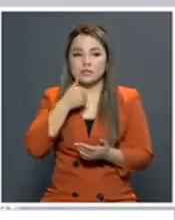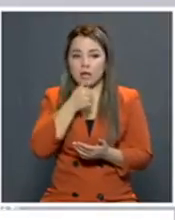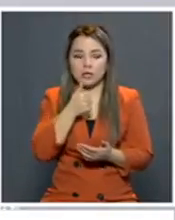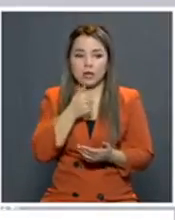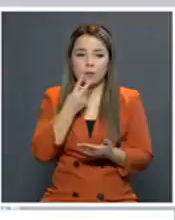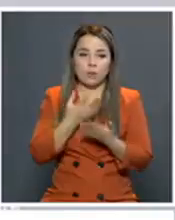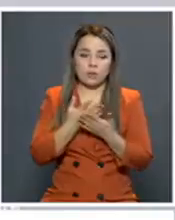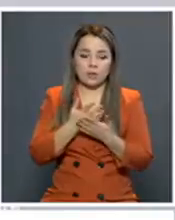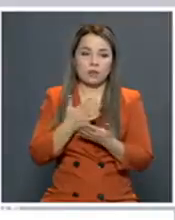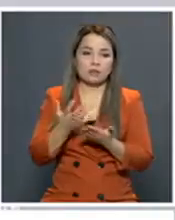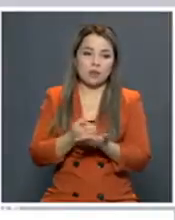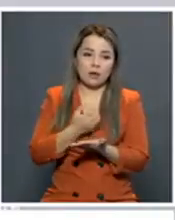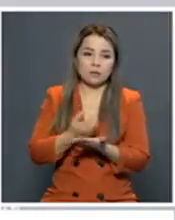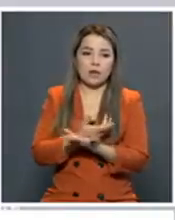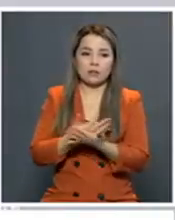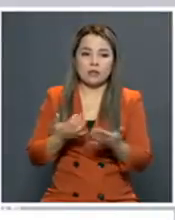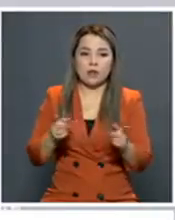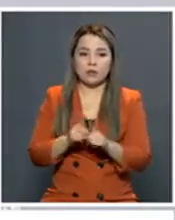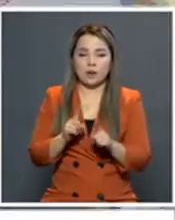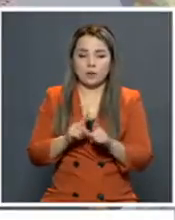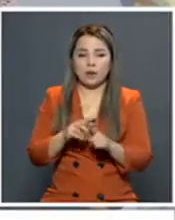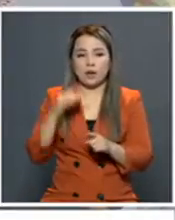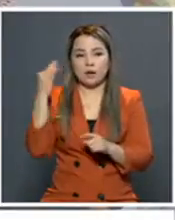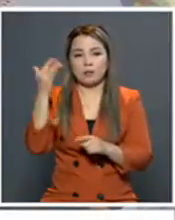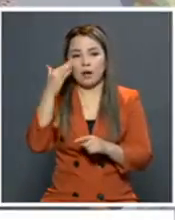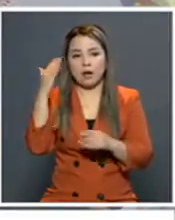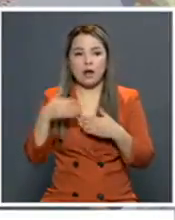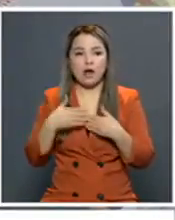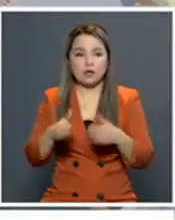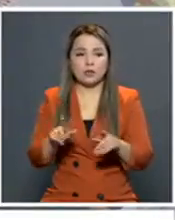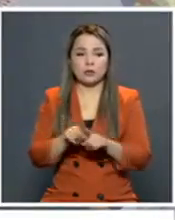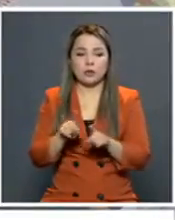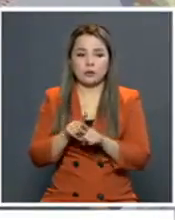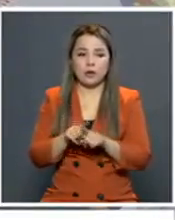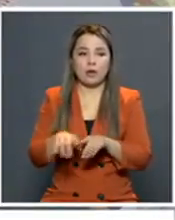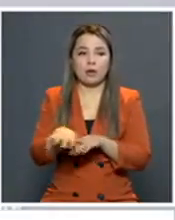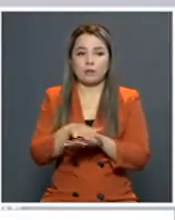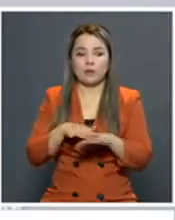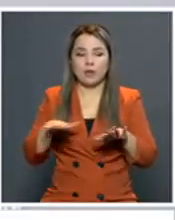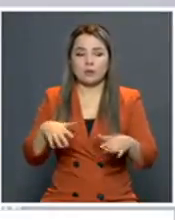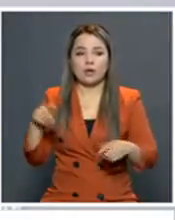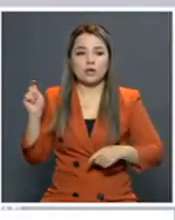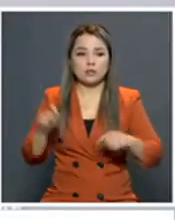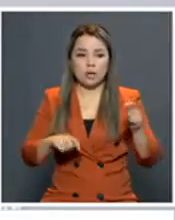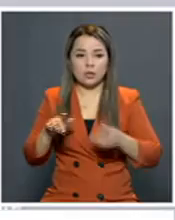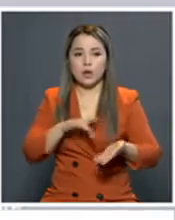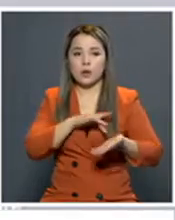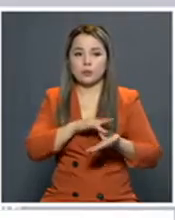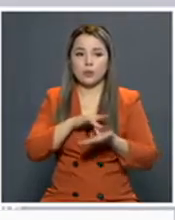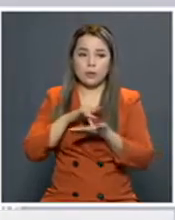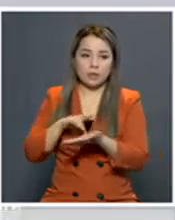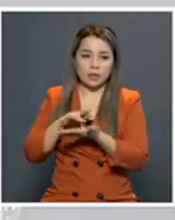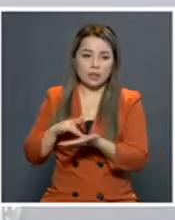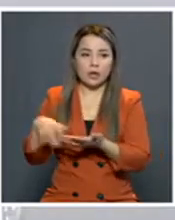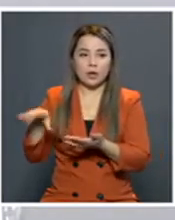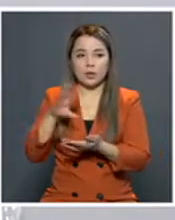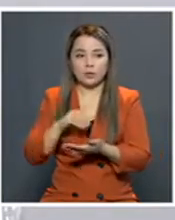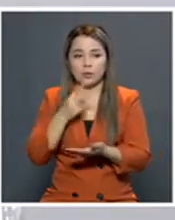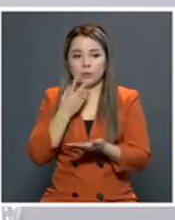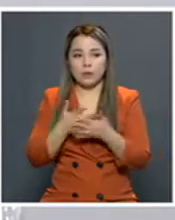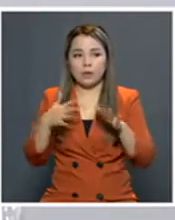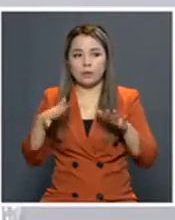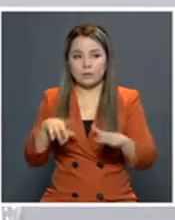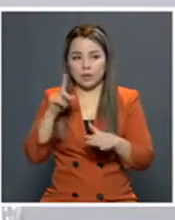көне қазбалар табылып жатыр. Осында ашық аспан астындағы музейде жан жақтан келген туристерді бірден бір қызықтыратын орын болады